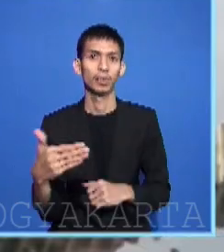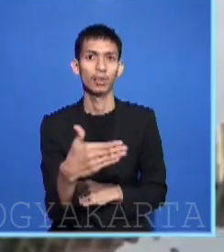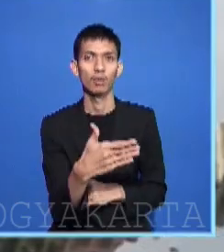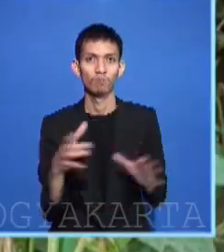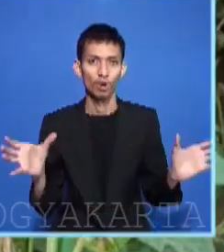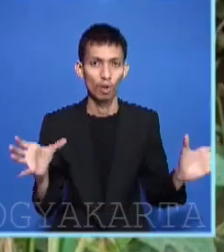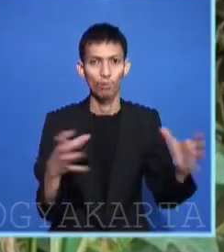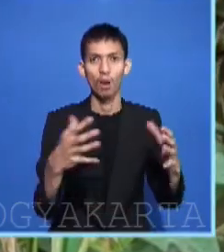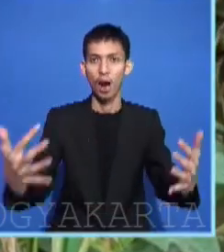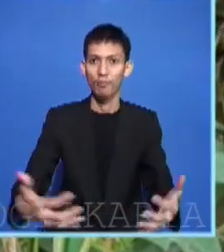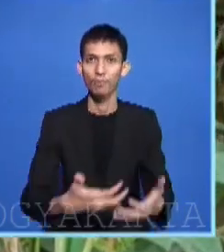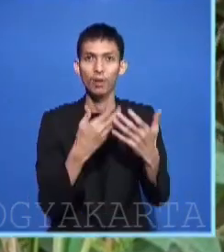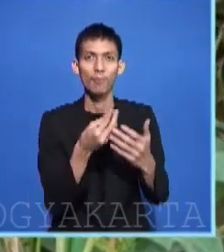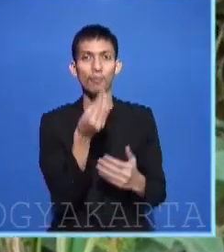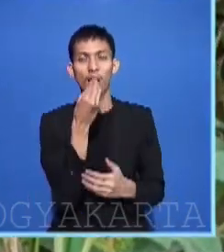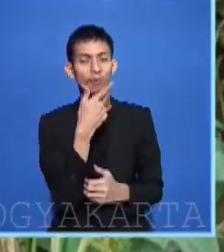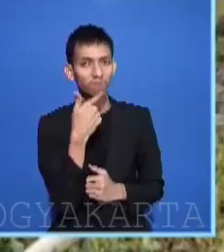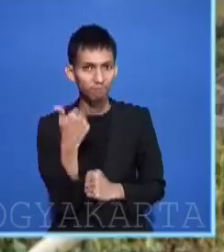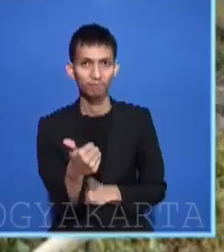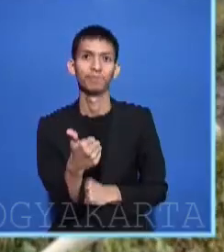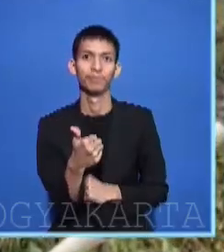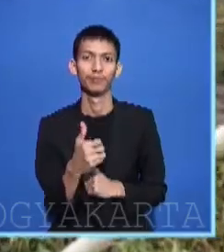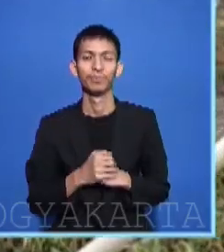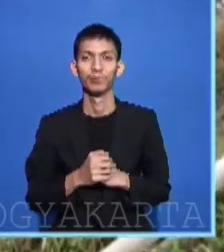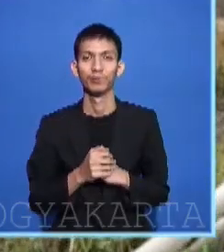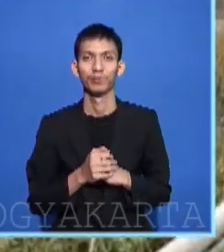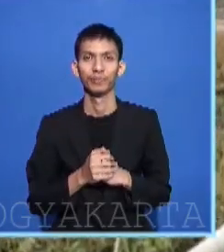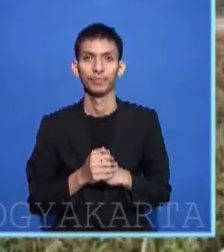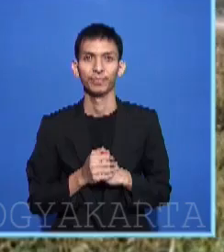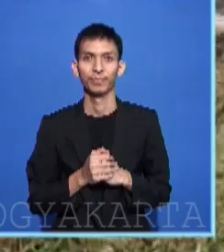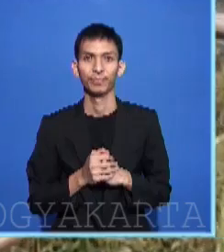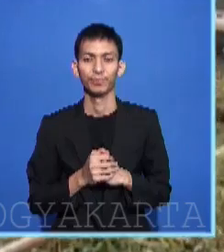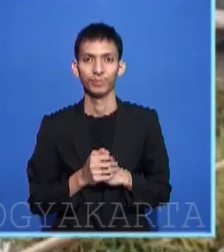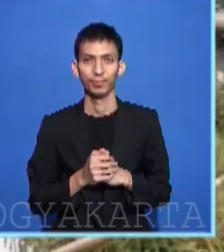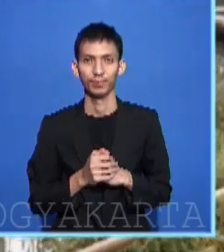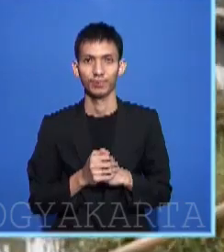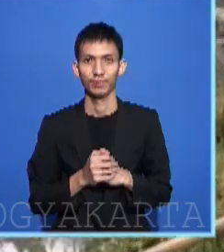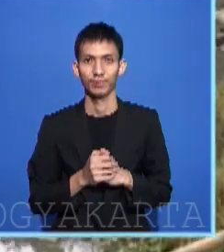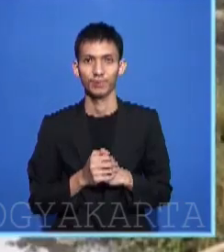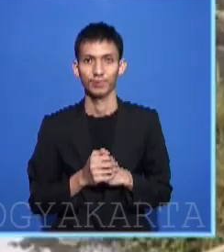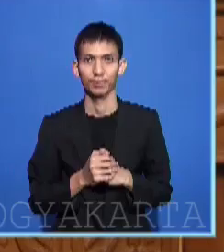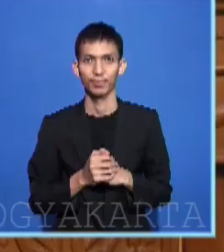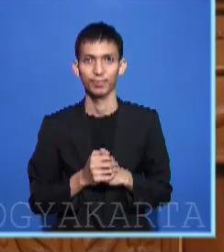dikonsumsi mangke tetap say mekaten Hendri Saputra Lan Wendy Wicaksono asum pelabuhan